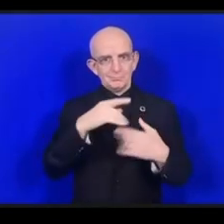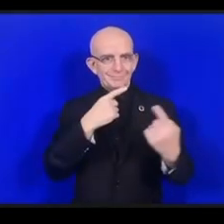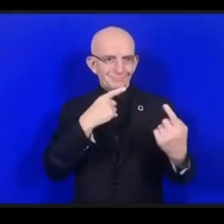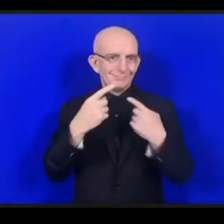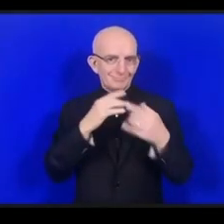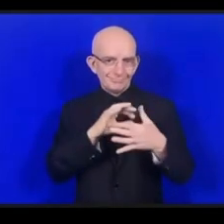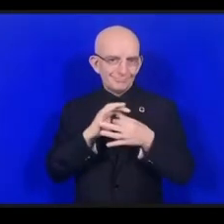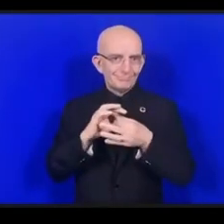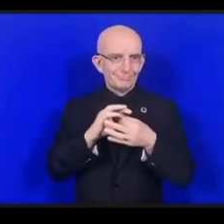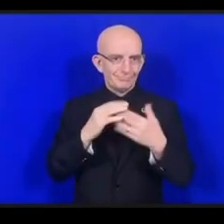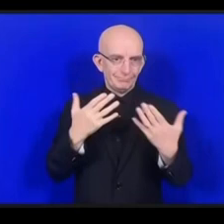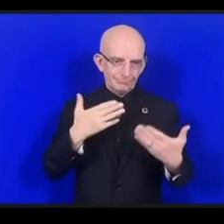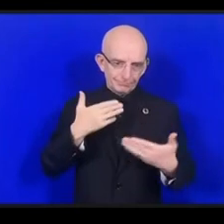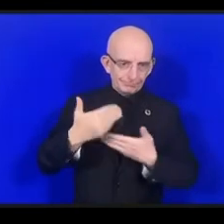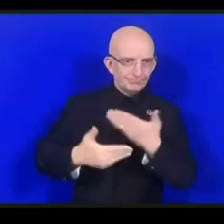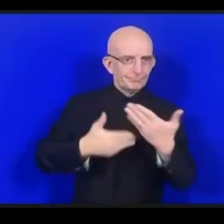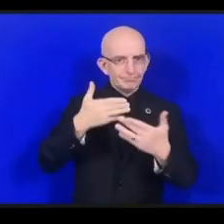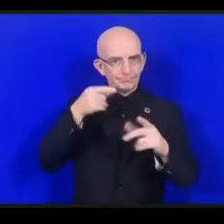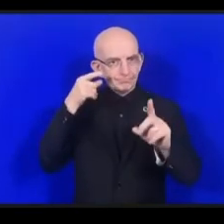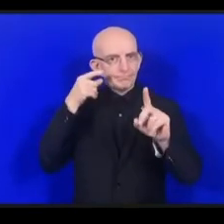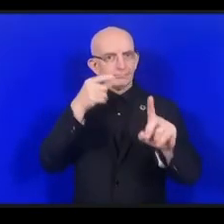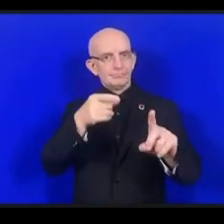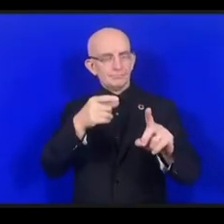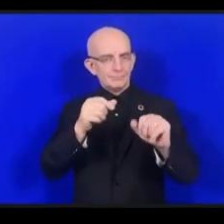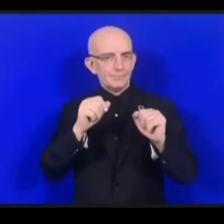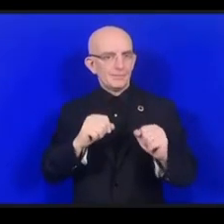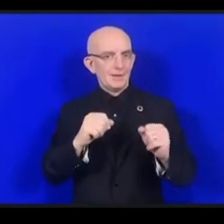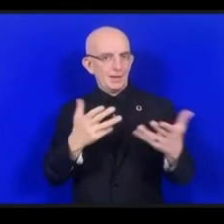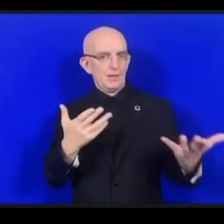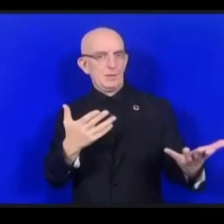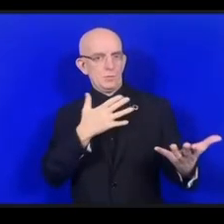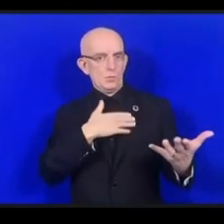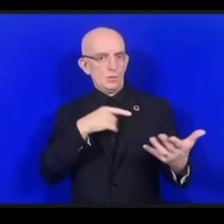同推进实现可持续发展的目标，